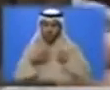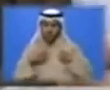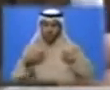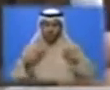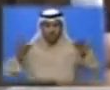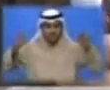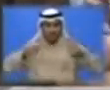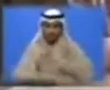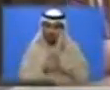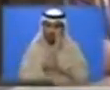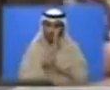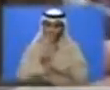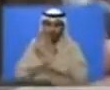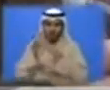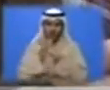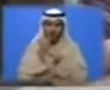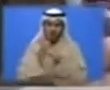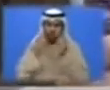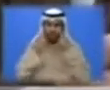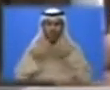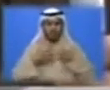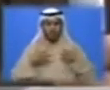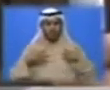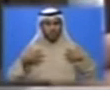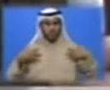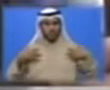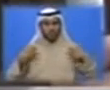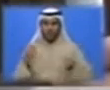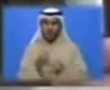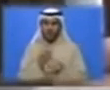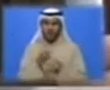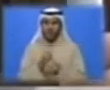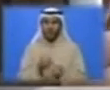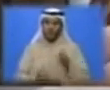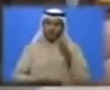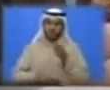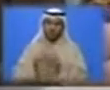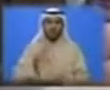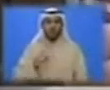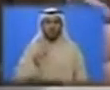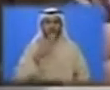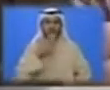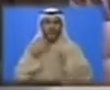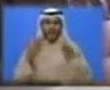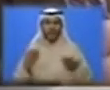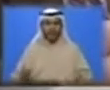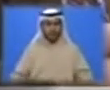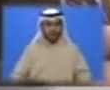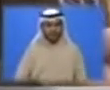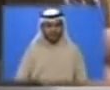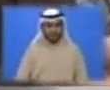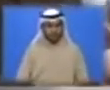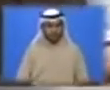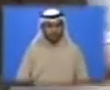الله يعني حياة سعيدة، وإن شاء الله بلاد إن شاء الله مفعمة بالخير وبالعمل.